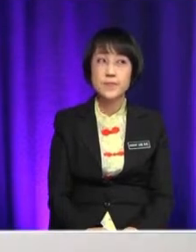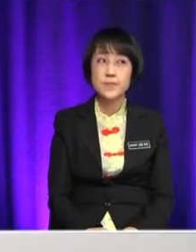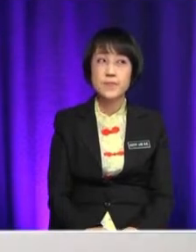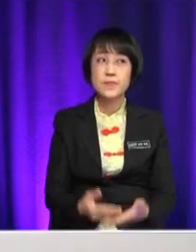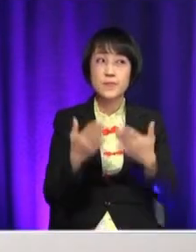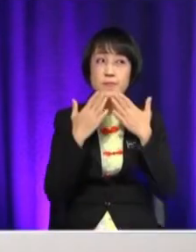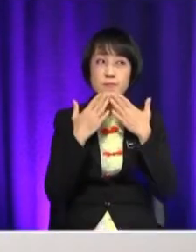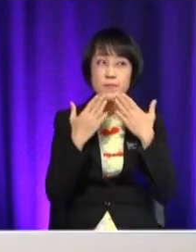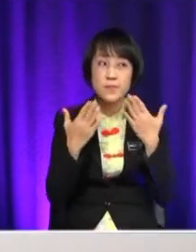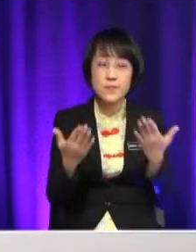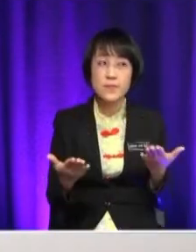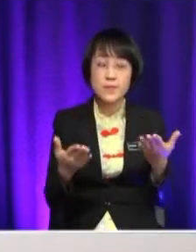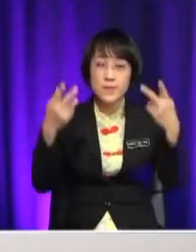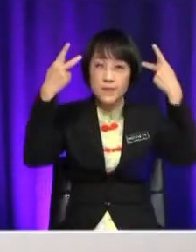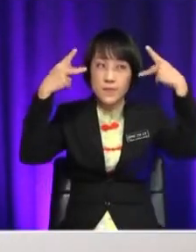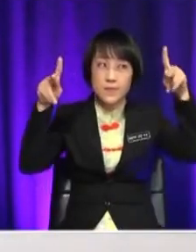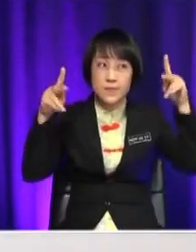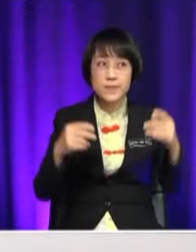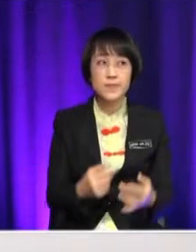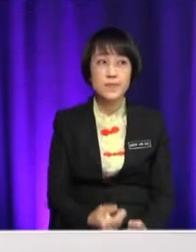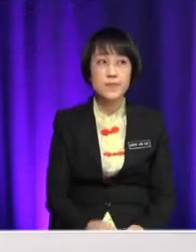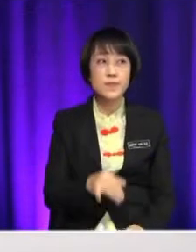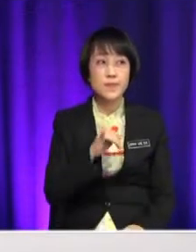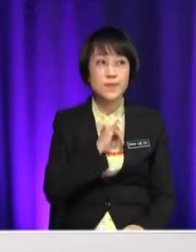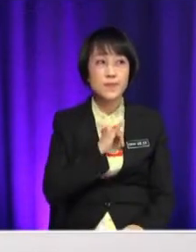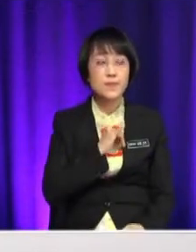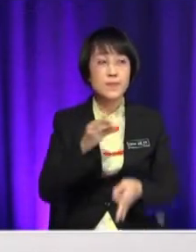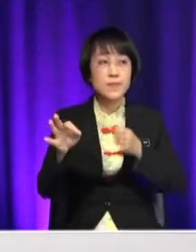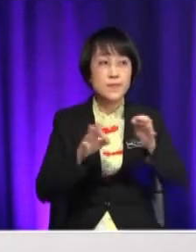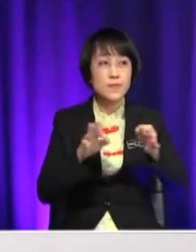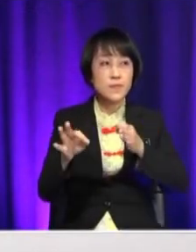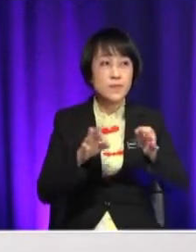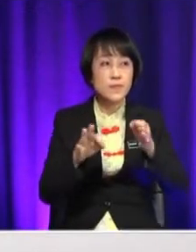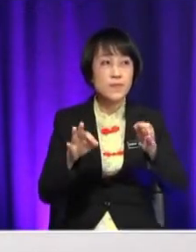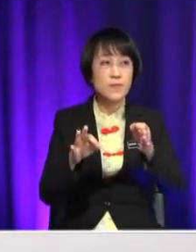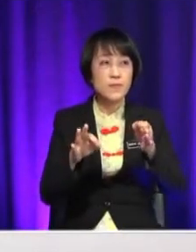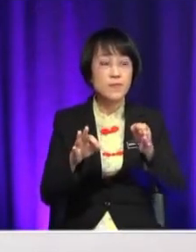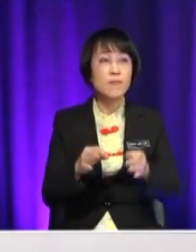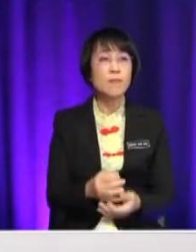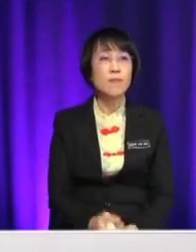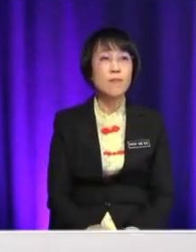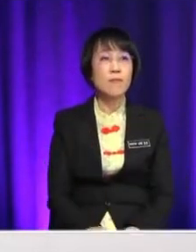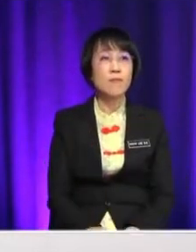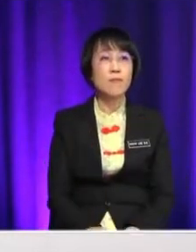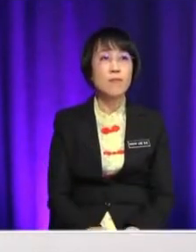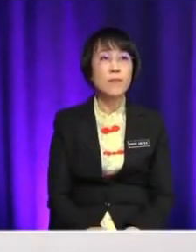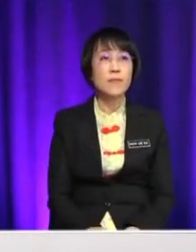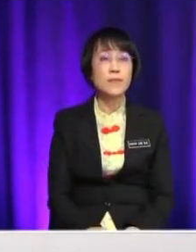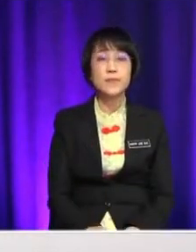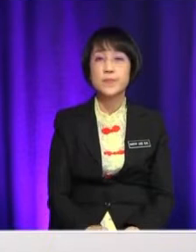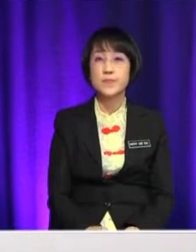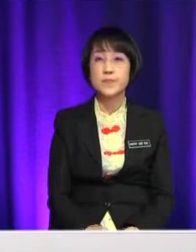Terima kasih, Saudari Pengerusi. Baiklah, saya akan menerangkan Trash Hero Langkawi. Trash Hero Langkawi